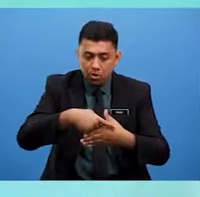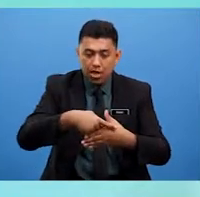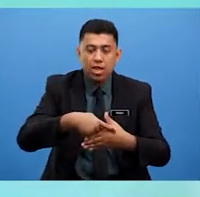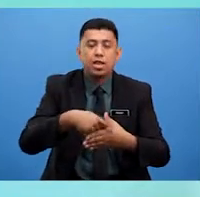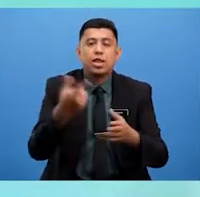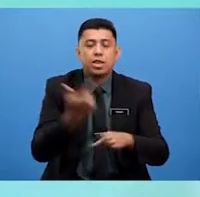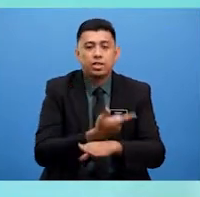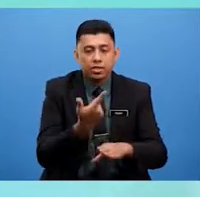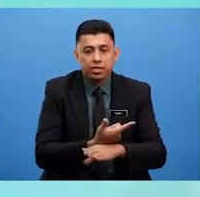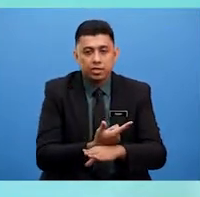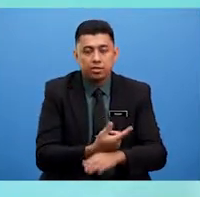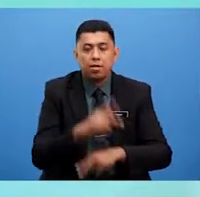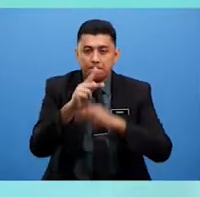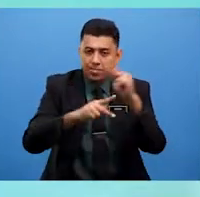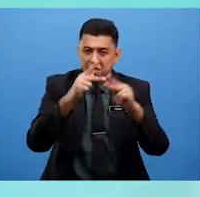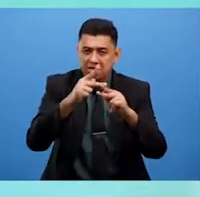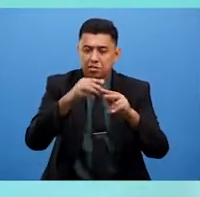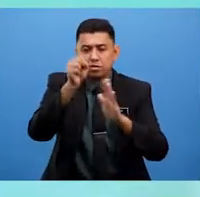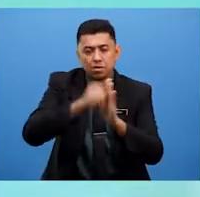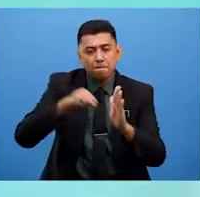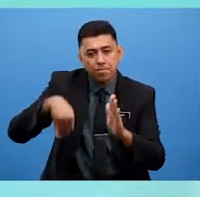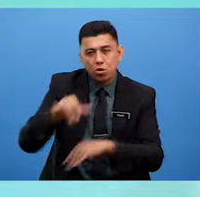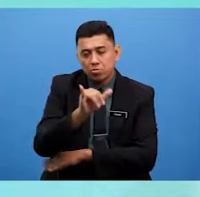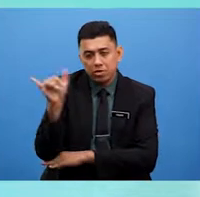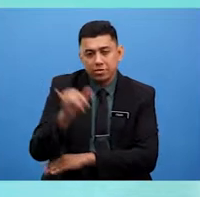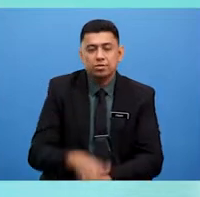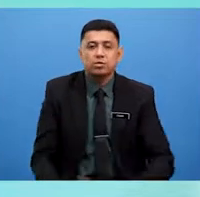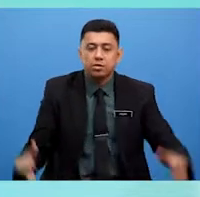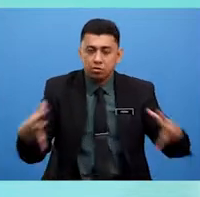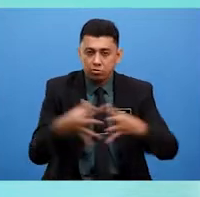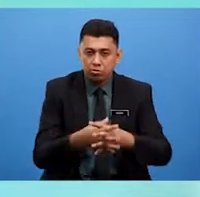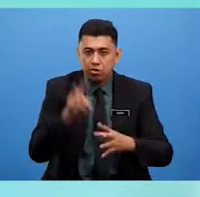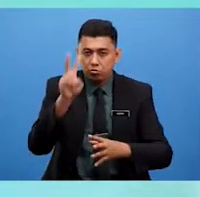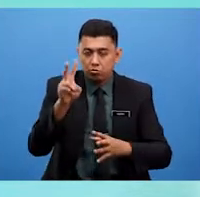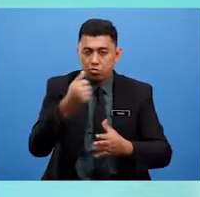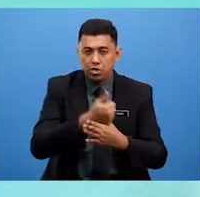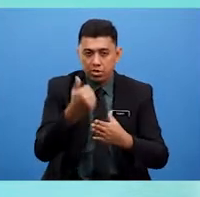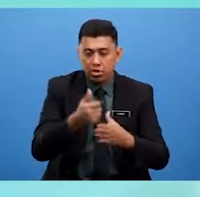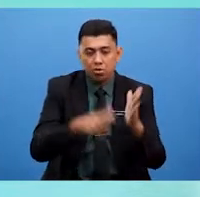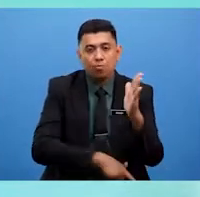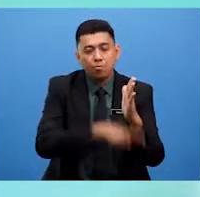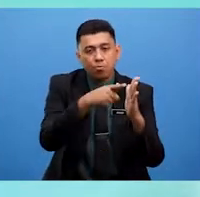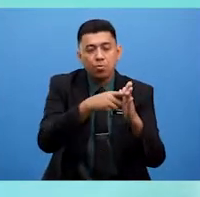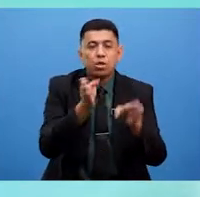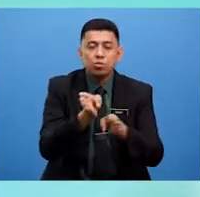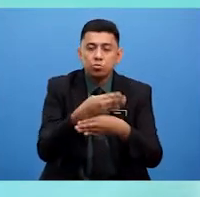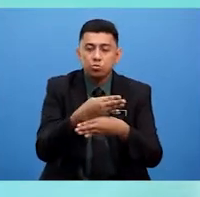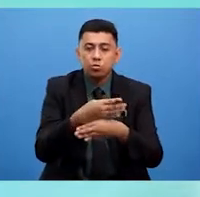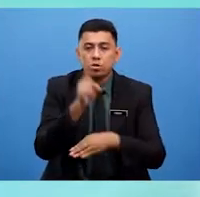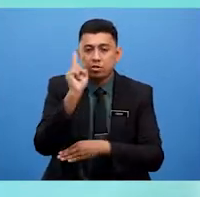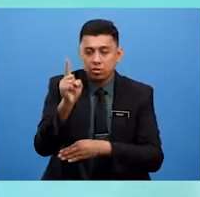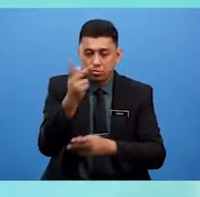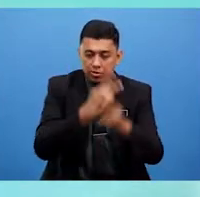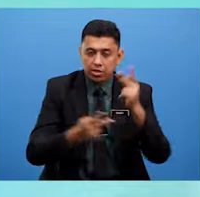lebih ketara berbanding peringkat sebelumnya. Gabungan 2 atau lebih kitaran meso akan membentuk